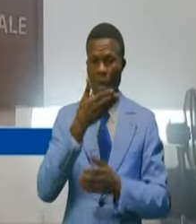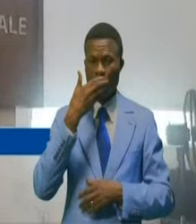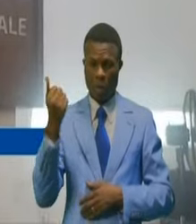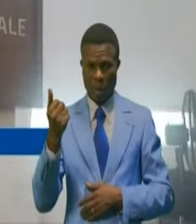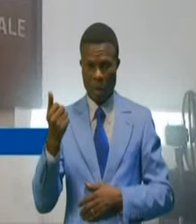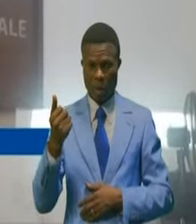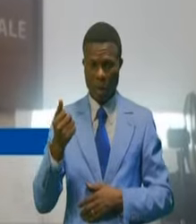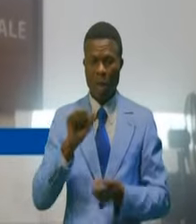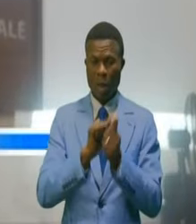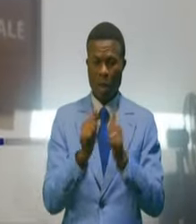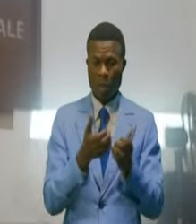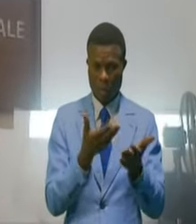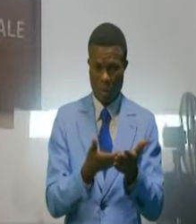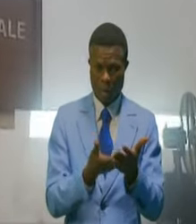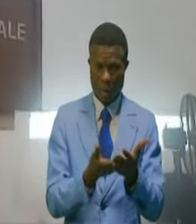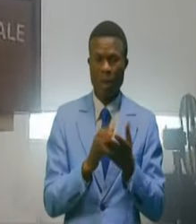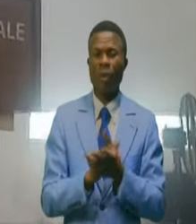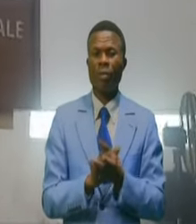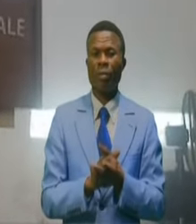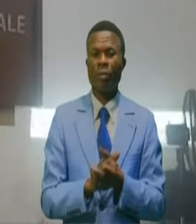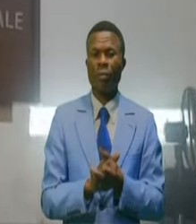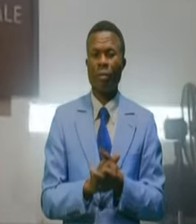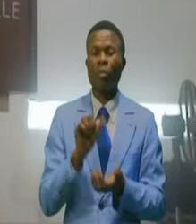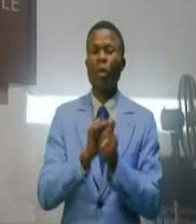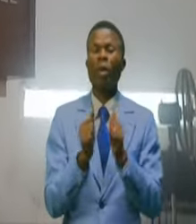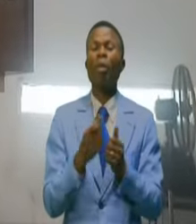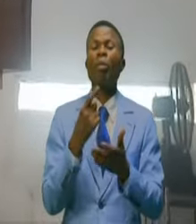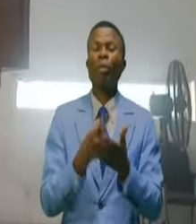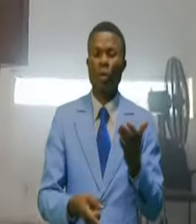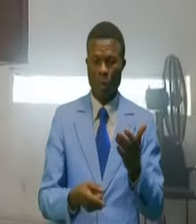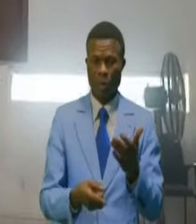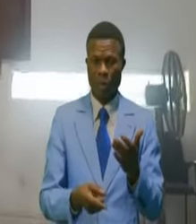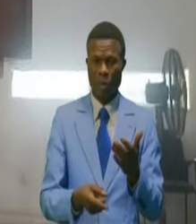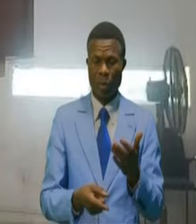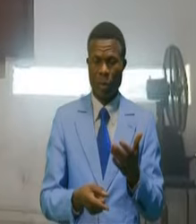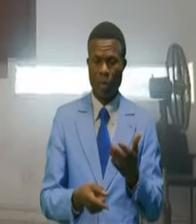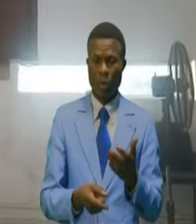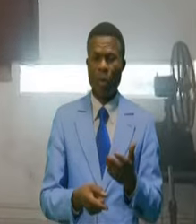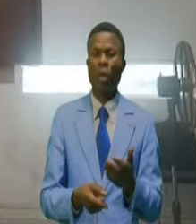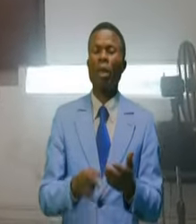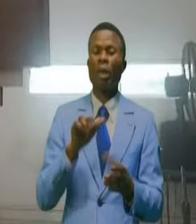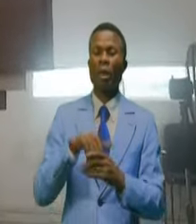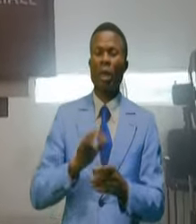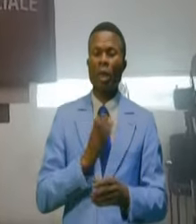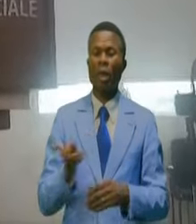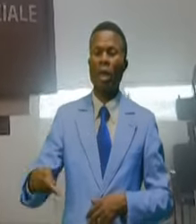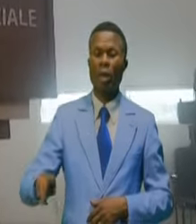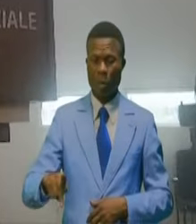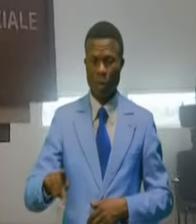y a un problème. Le problème de donner la place à notre province dans